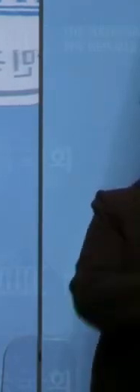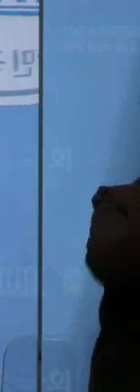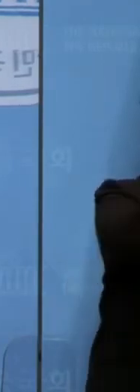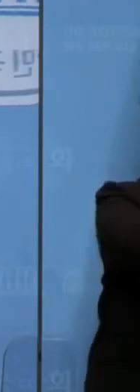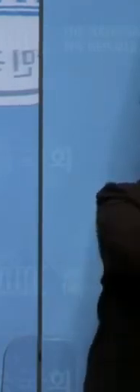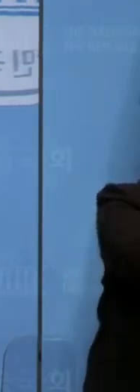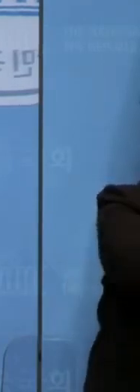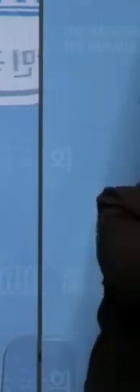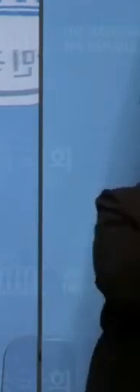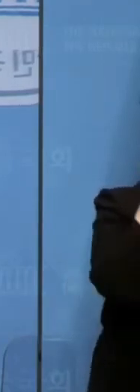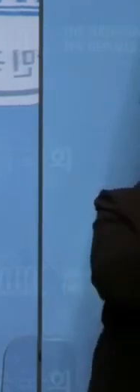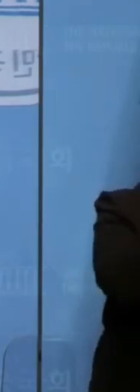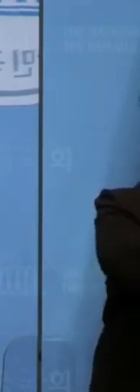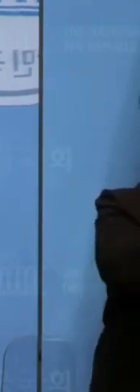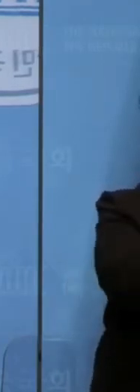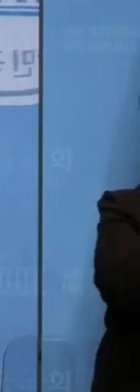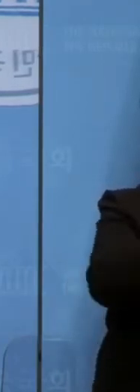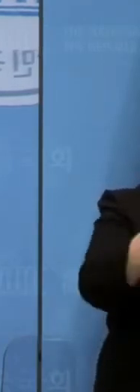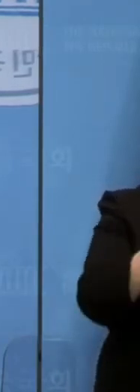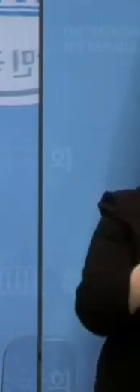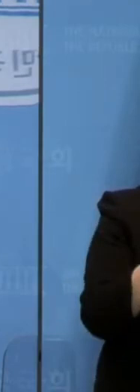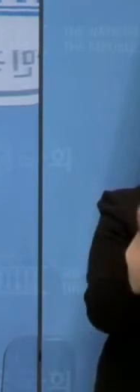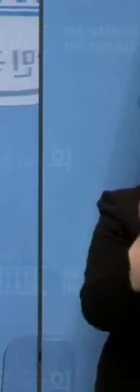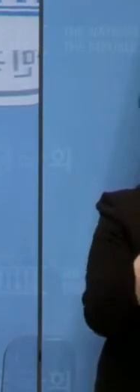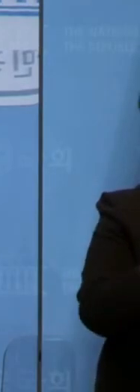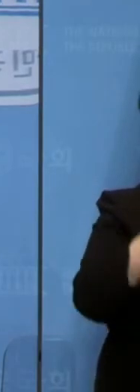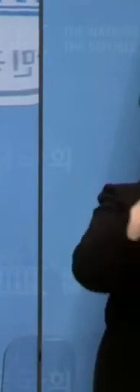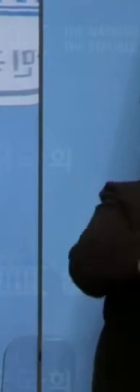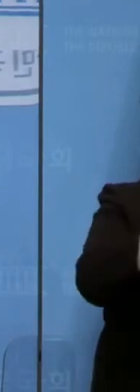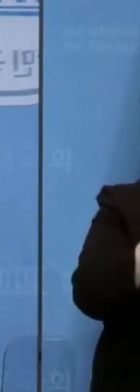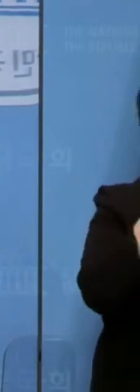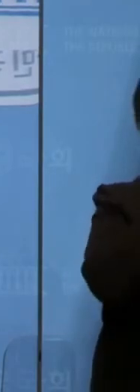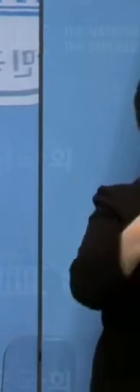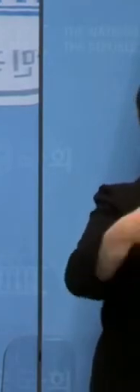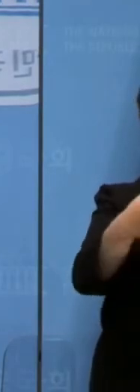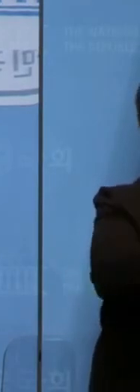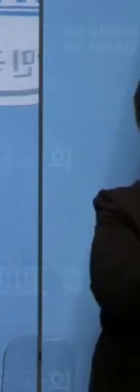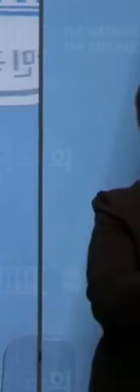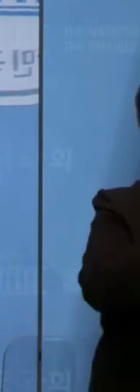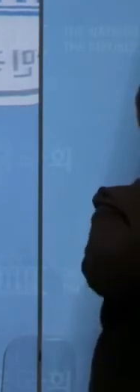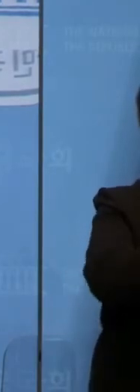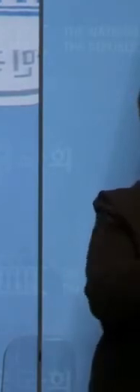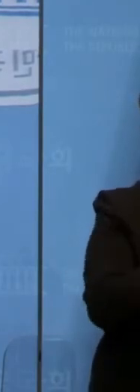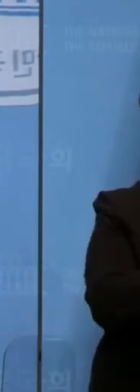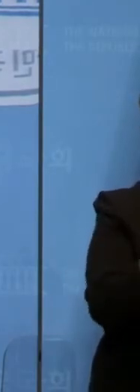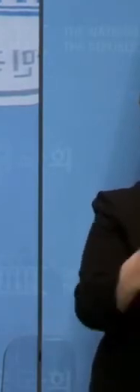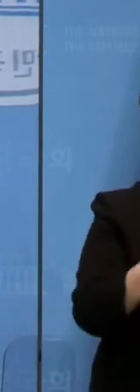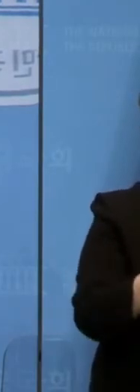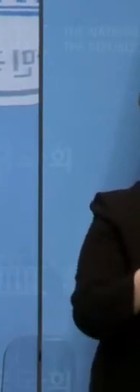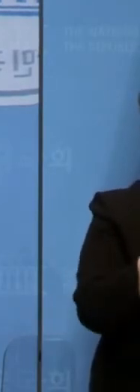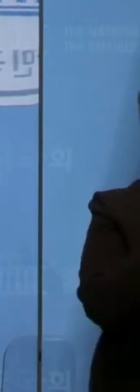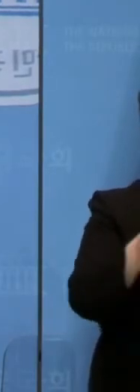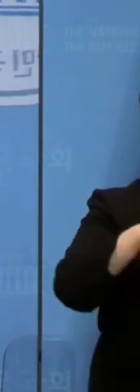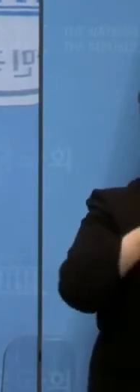선거가 급박해지자 단지 표를 얻기 위한 여당 대표의 진정성 없는